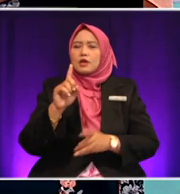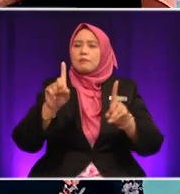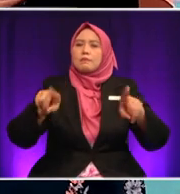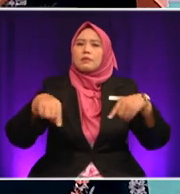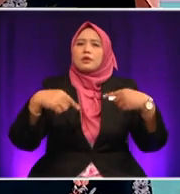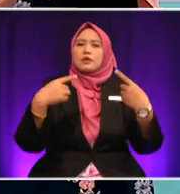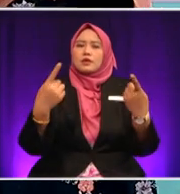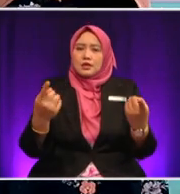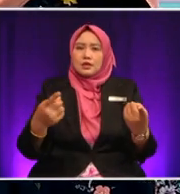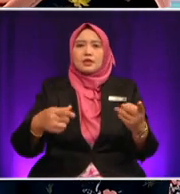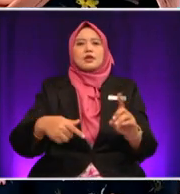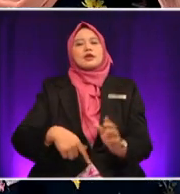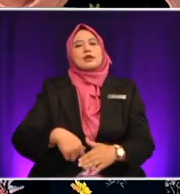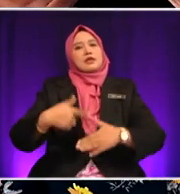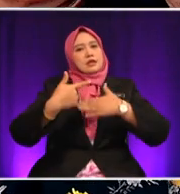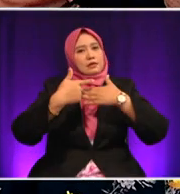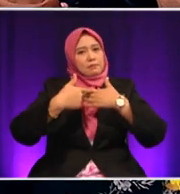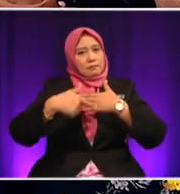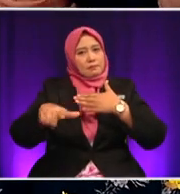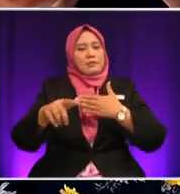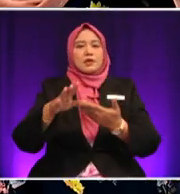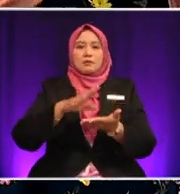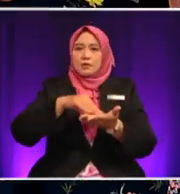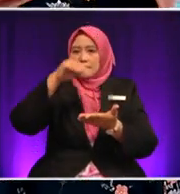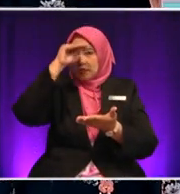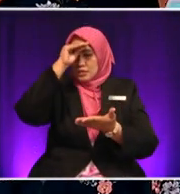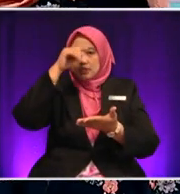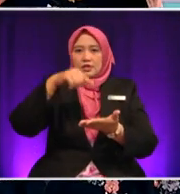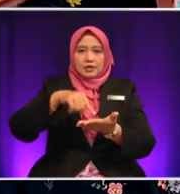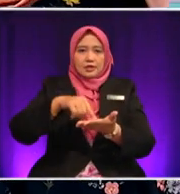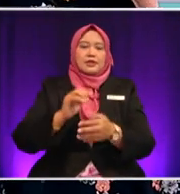yang perlu kita fokus bagi tajuk Ini akhirnya